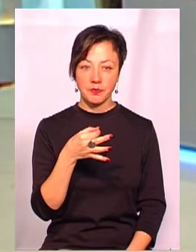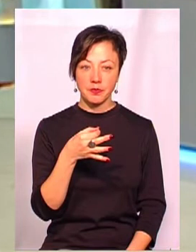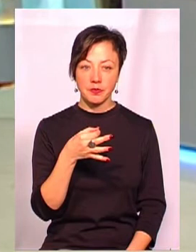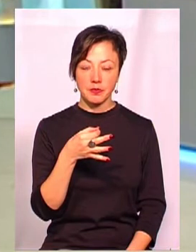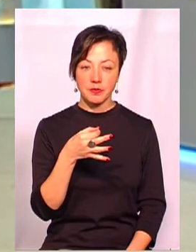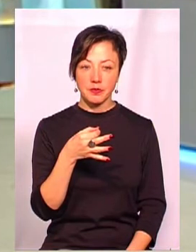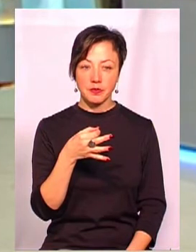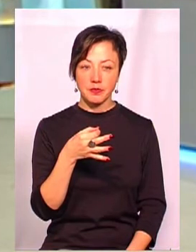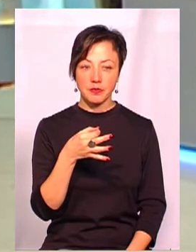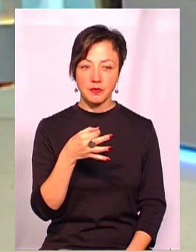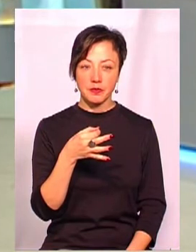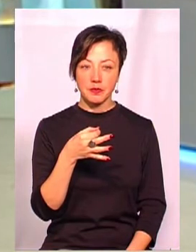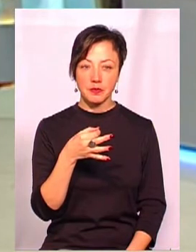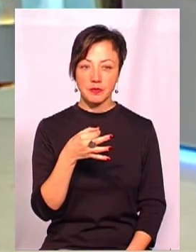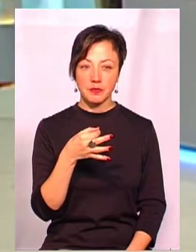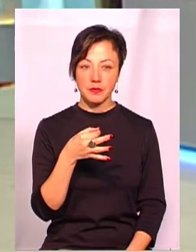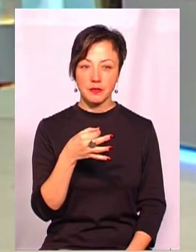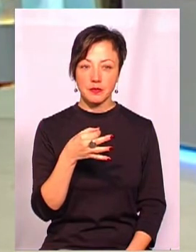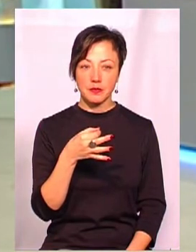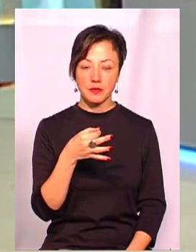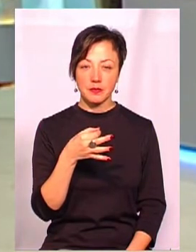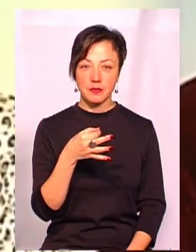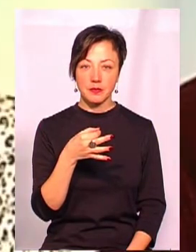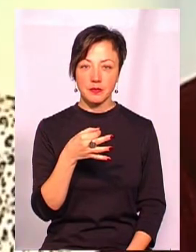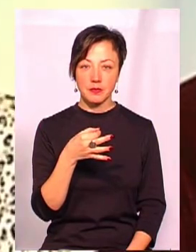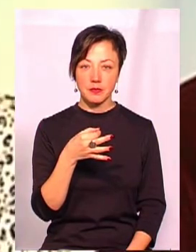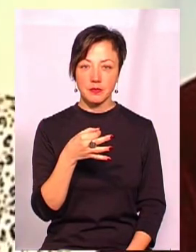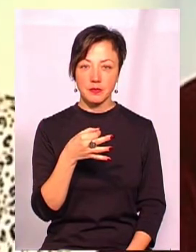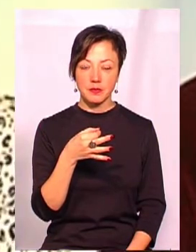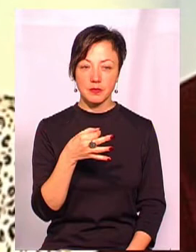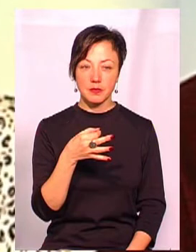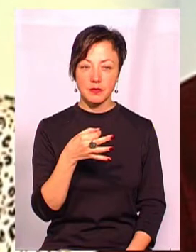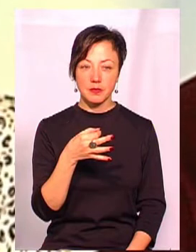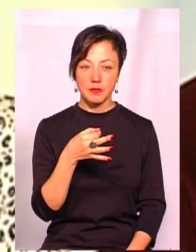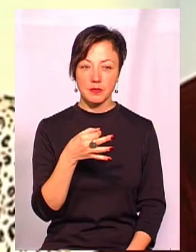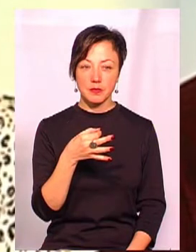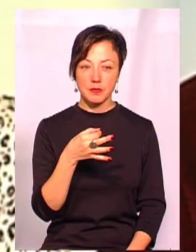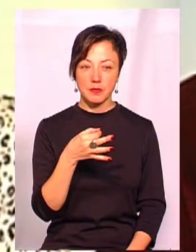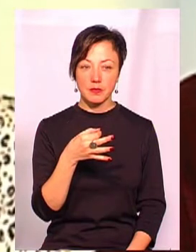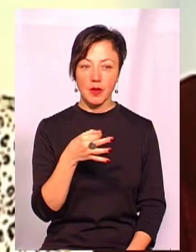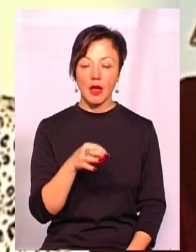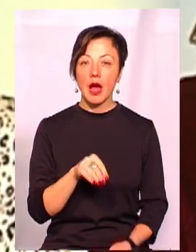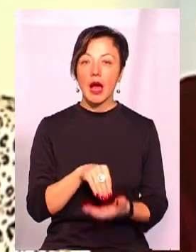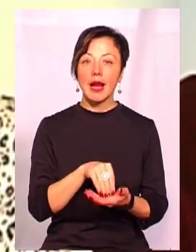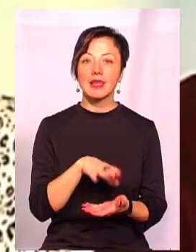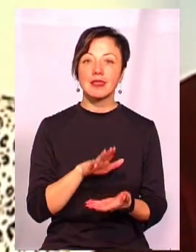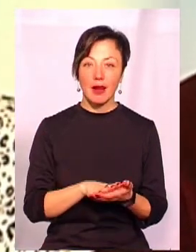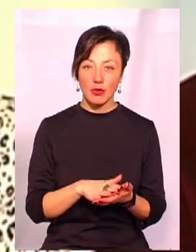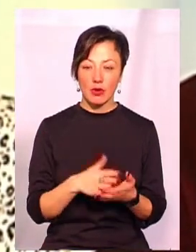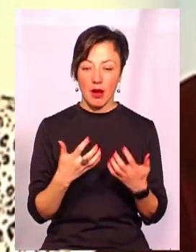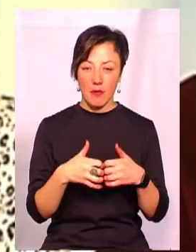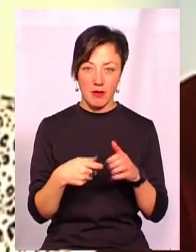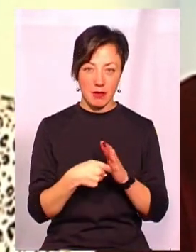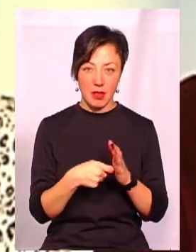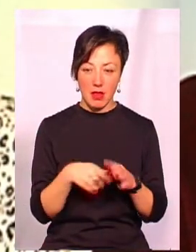значить, те, що реєстратори розрахункових операцій на ринках не запроваджуються,